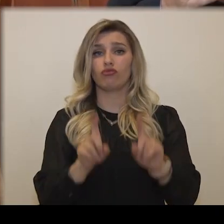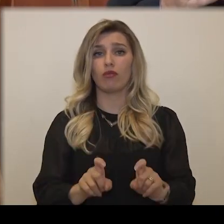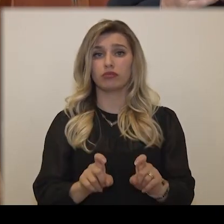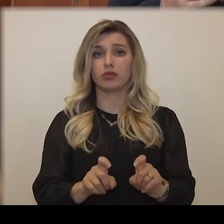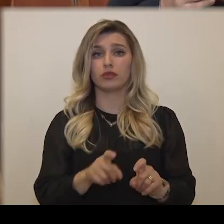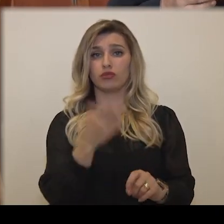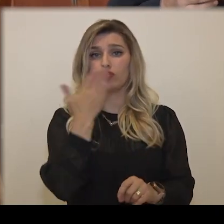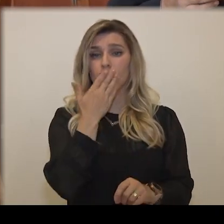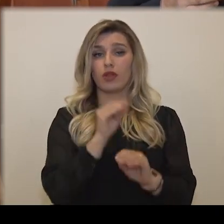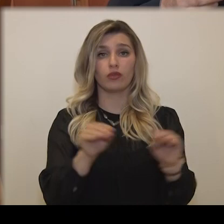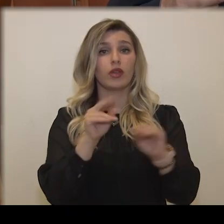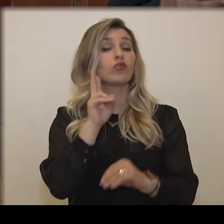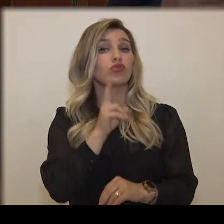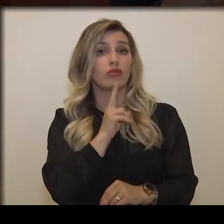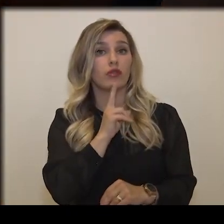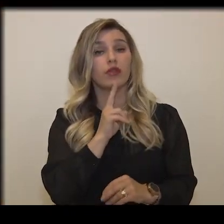përket shkollimit.